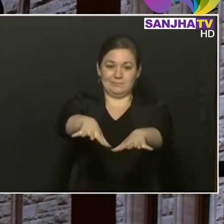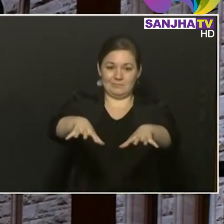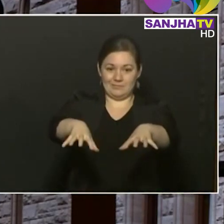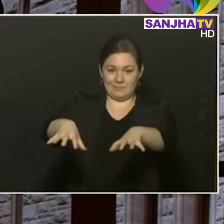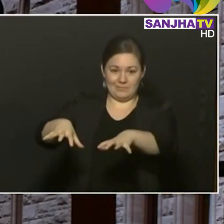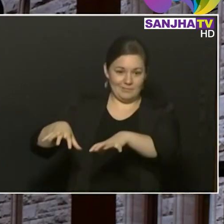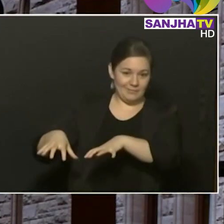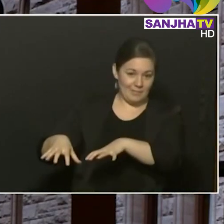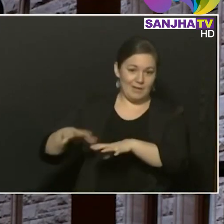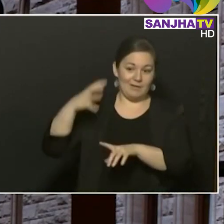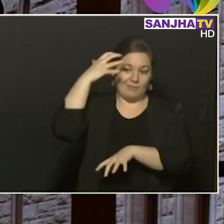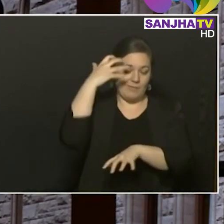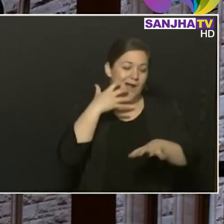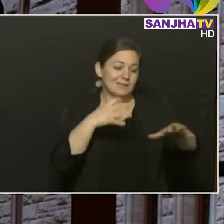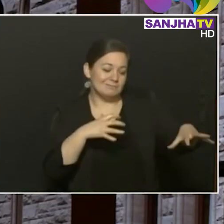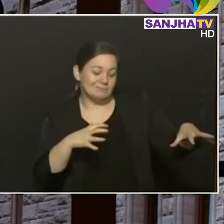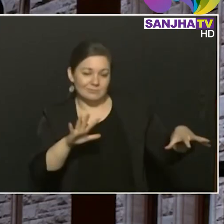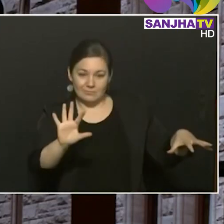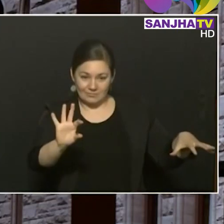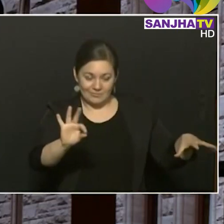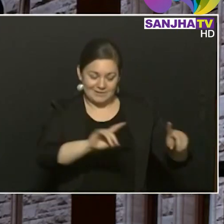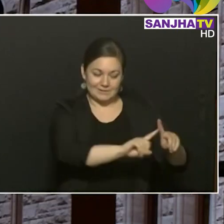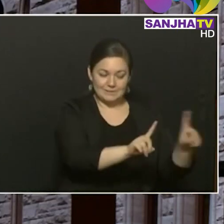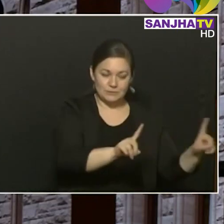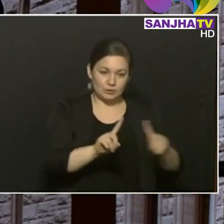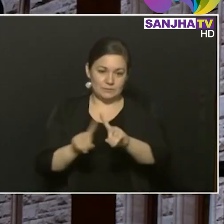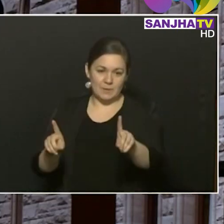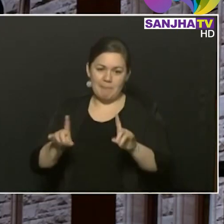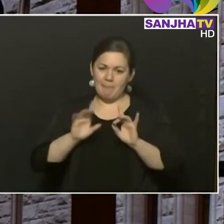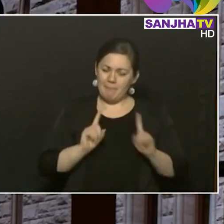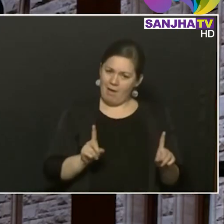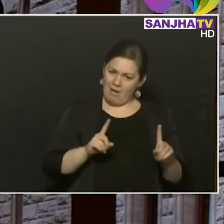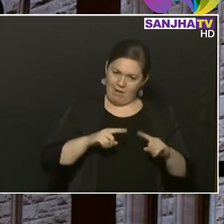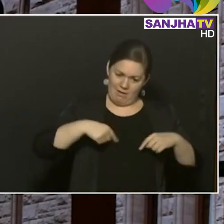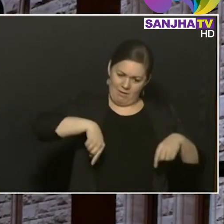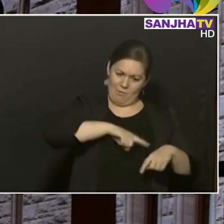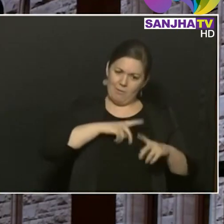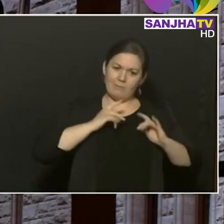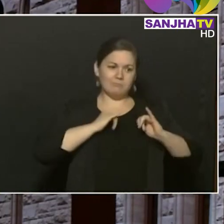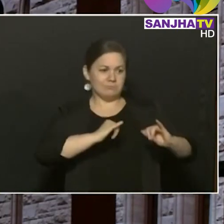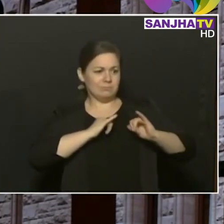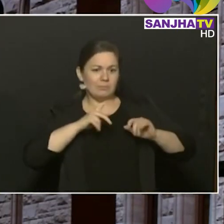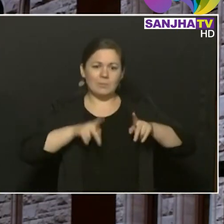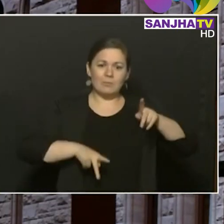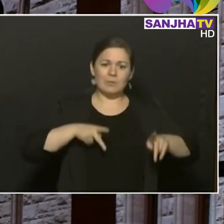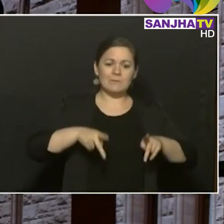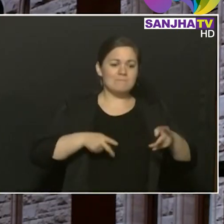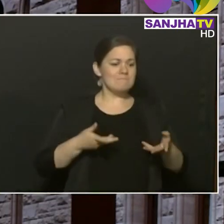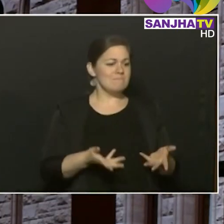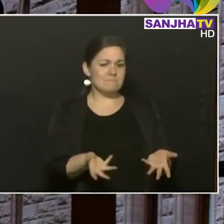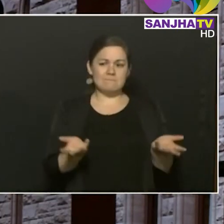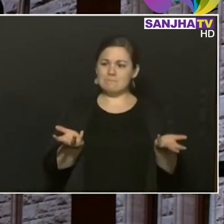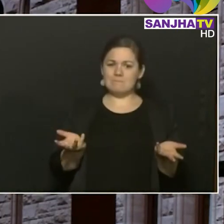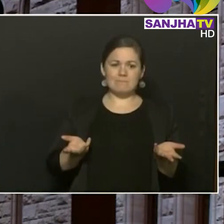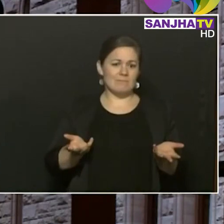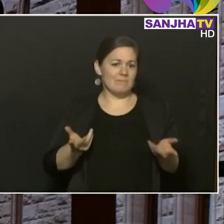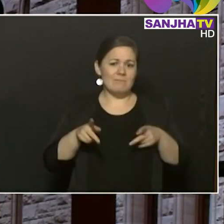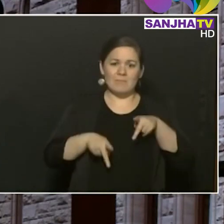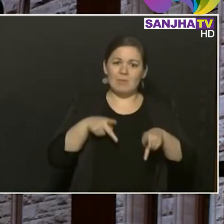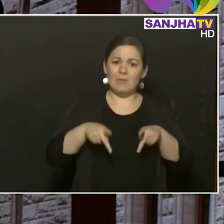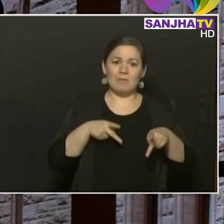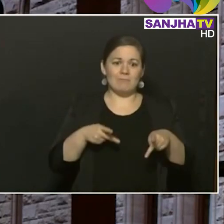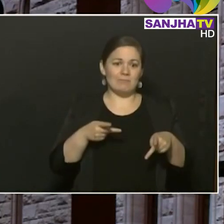separately. What we do find is when we do interview some people is that some have still decided to violate that physical